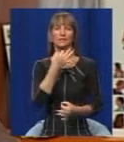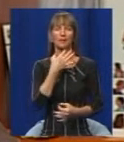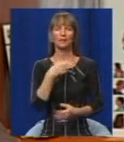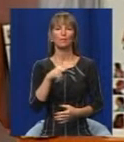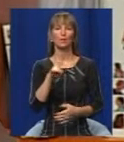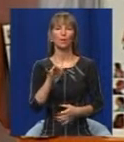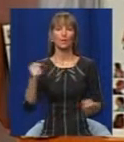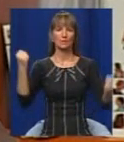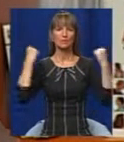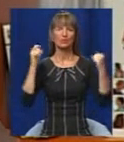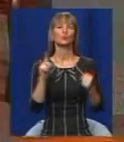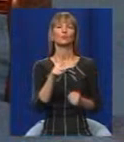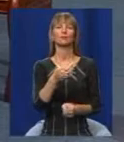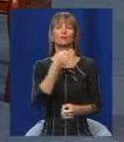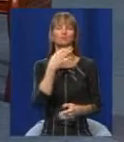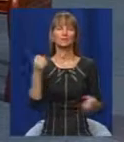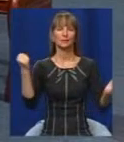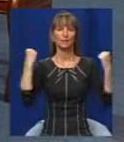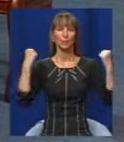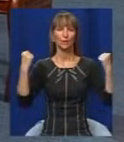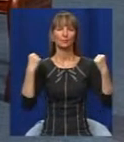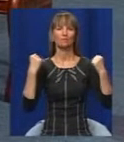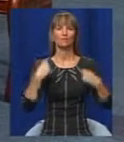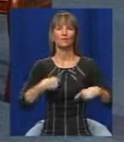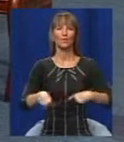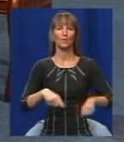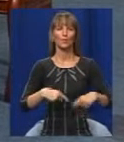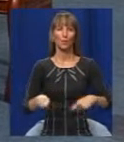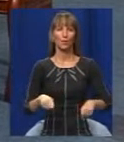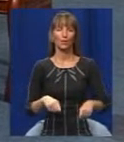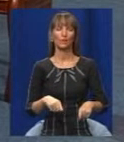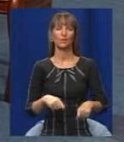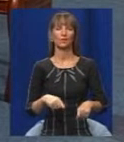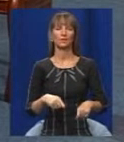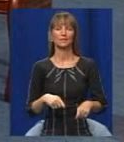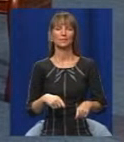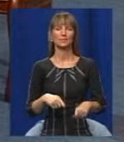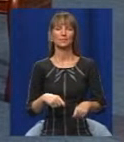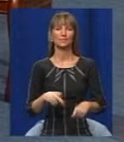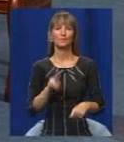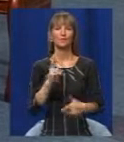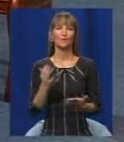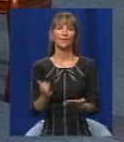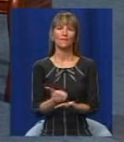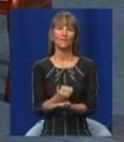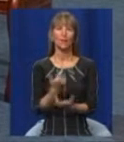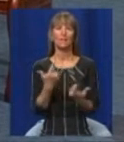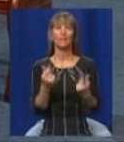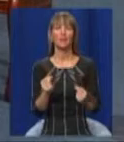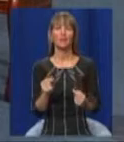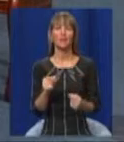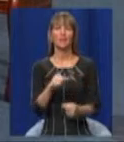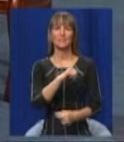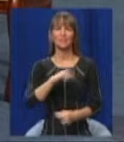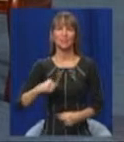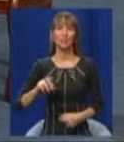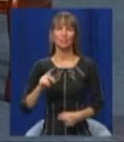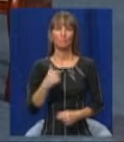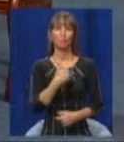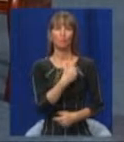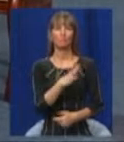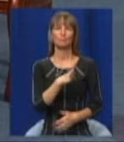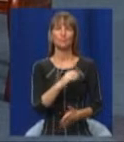спорт. Що саме тебе в спорті цікавить? Футбол. Хто виграв, де там. А сам би ти, власне, хотів би бути